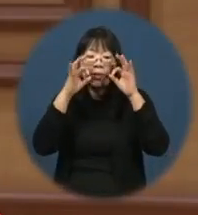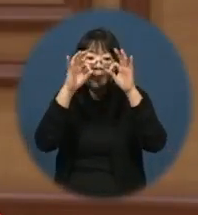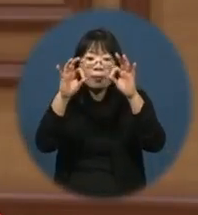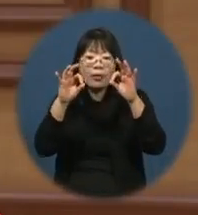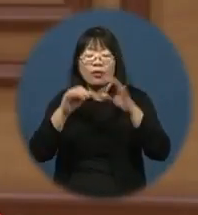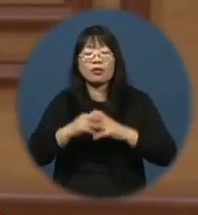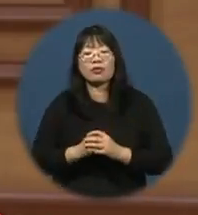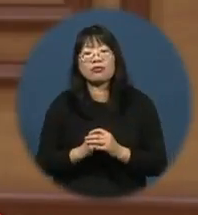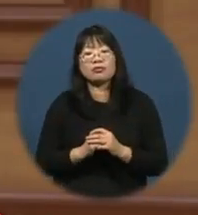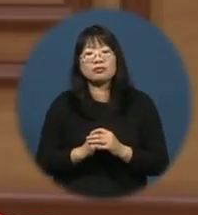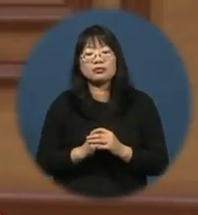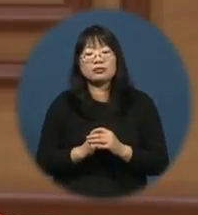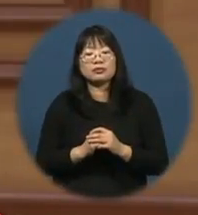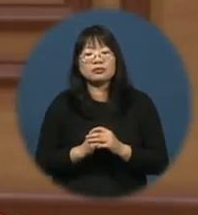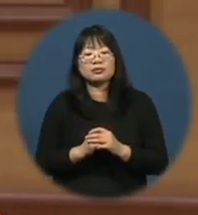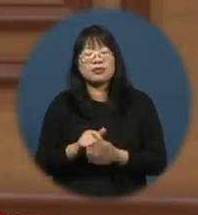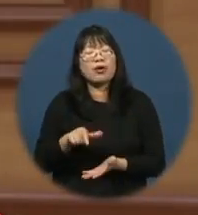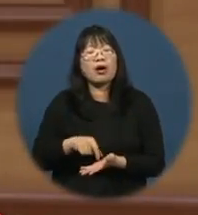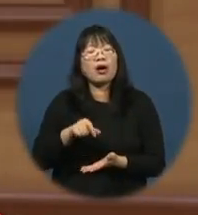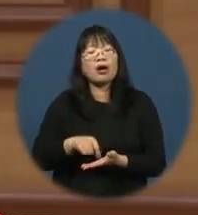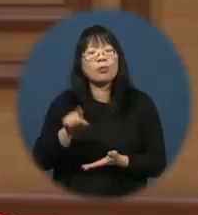지켜보니까 한